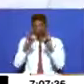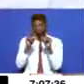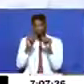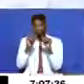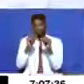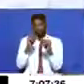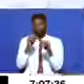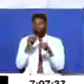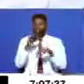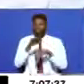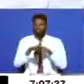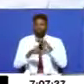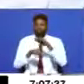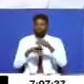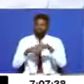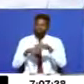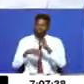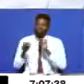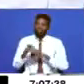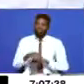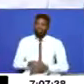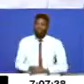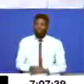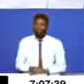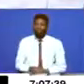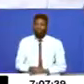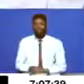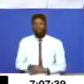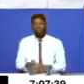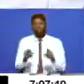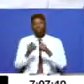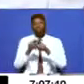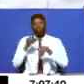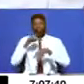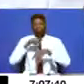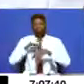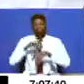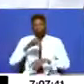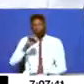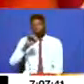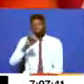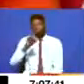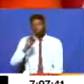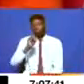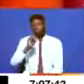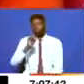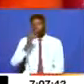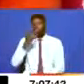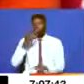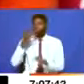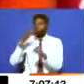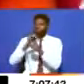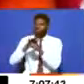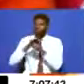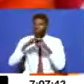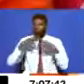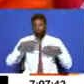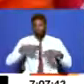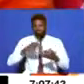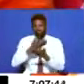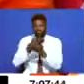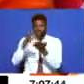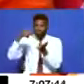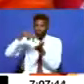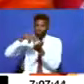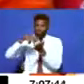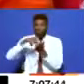taratibu. Halo, halo, haya. Wakati huo huo, chama cha ODM kimewahakikishia wawaniaji watarajiwa kwa uteuzi wa chama